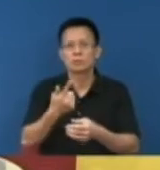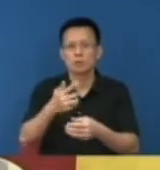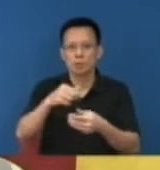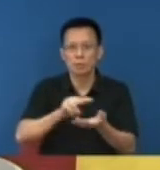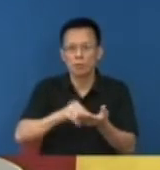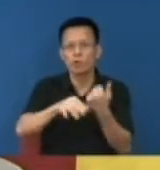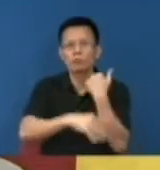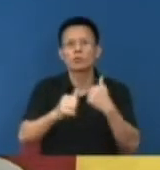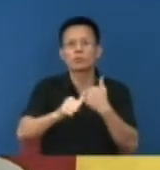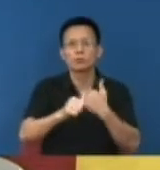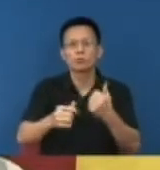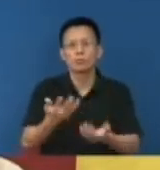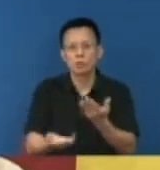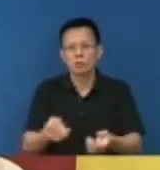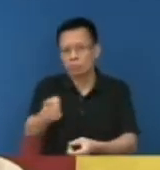員。好了，